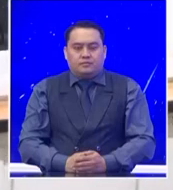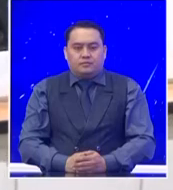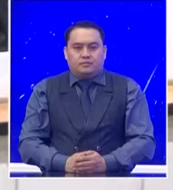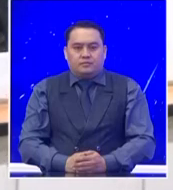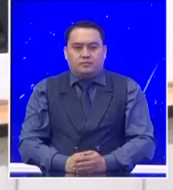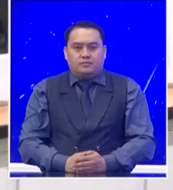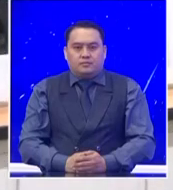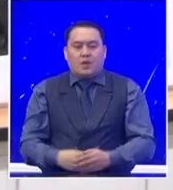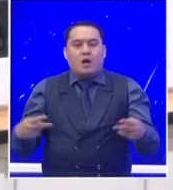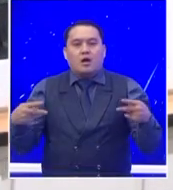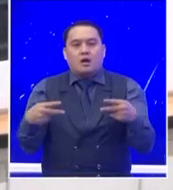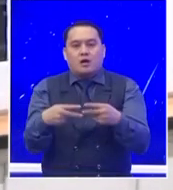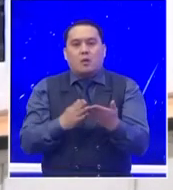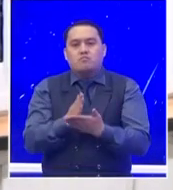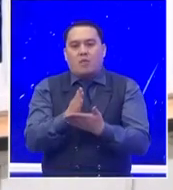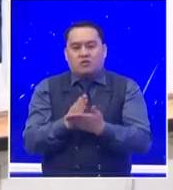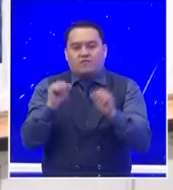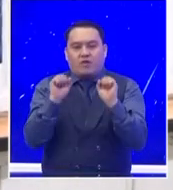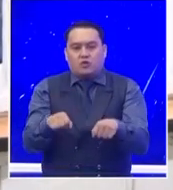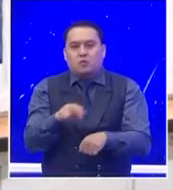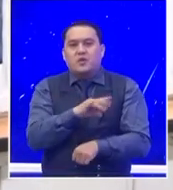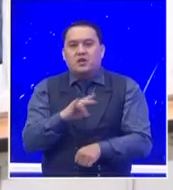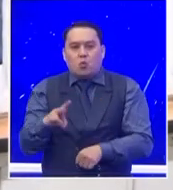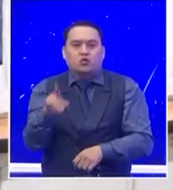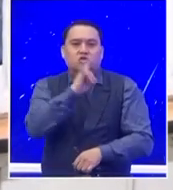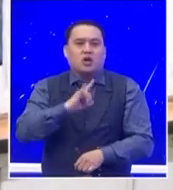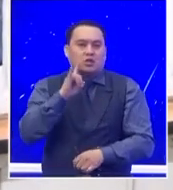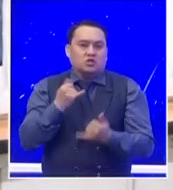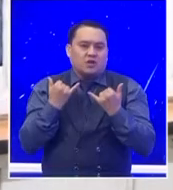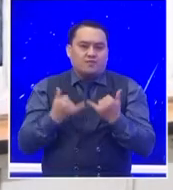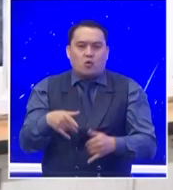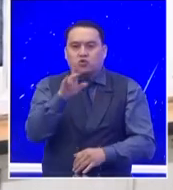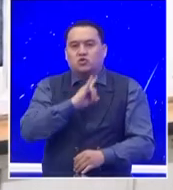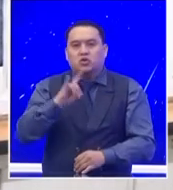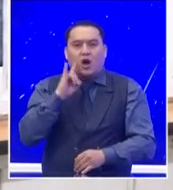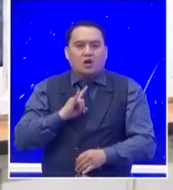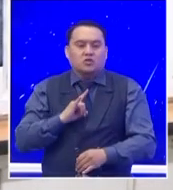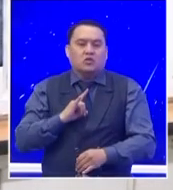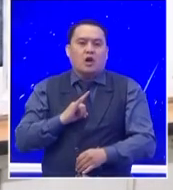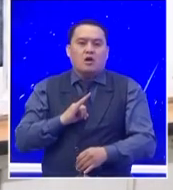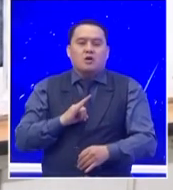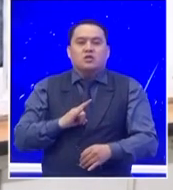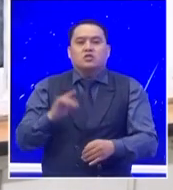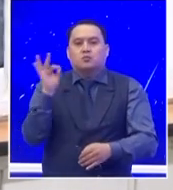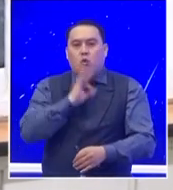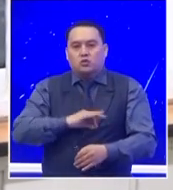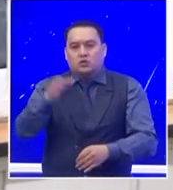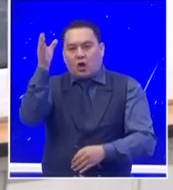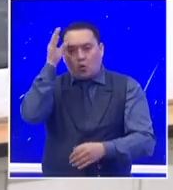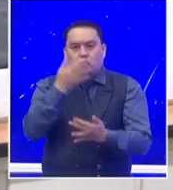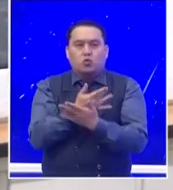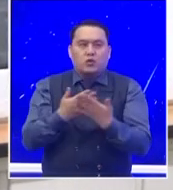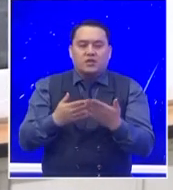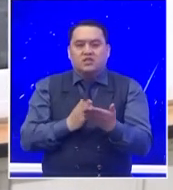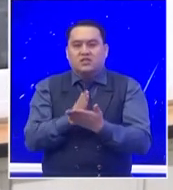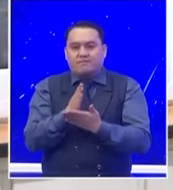Гендерная политика в Казахстане открыла широкие возможности для миллионов женщин. Сегодня прекрасная половина человечества осваивает науку и другие сферы